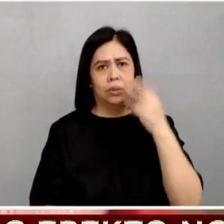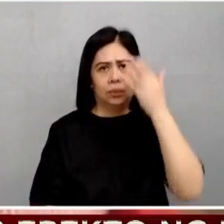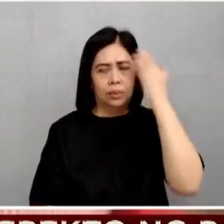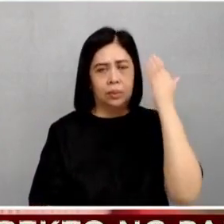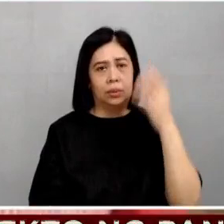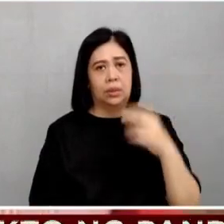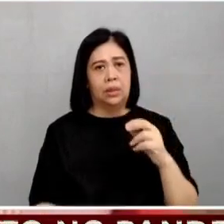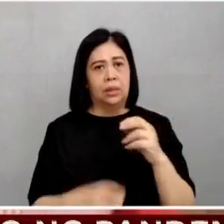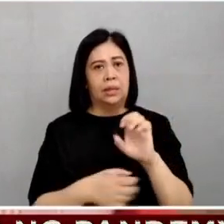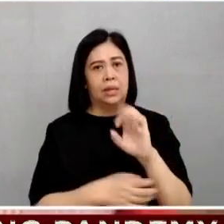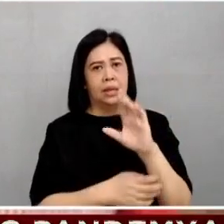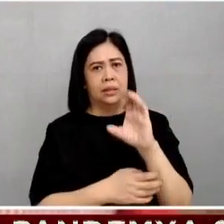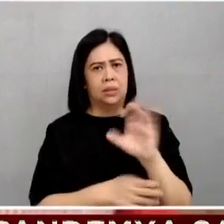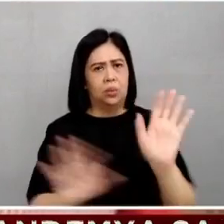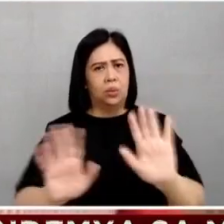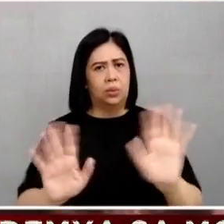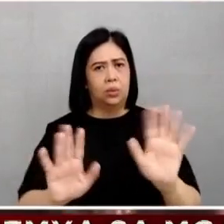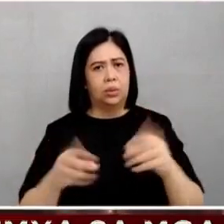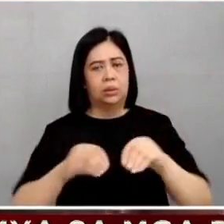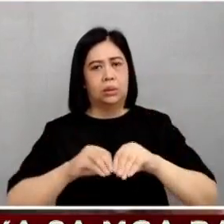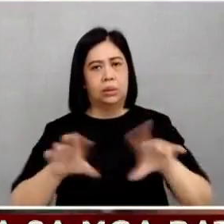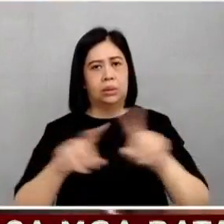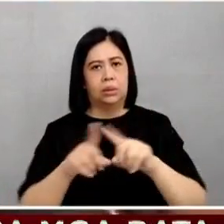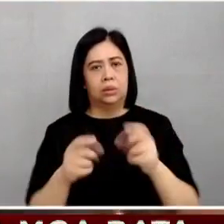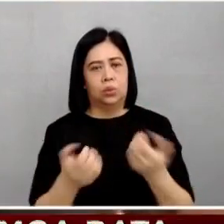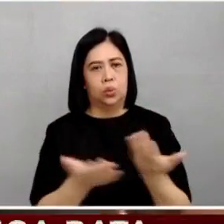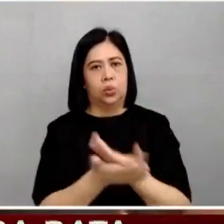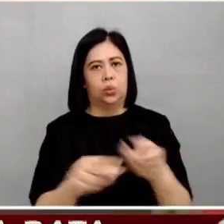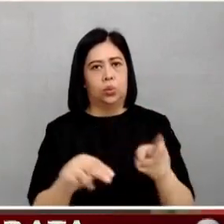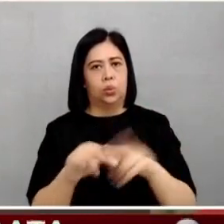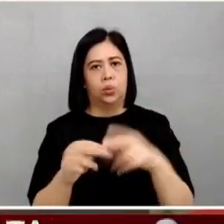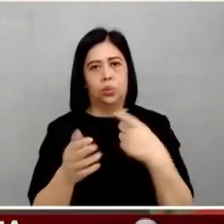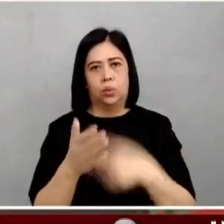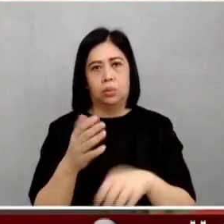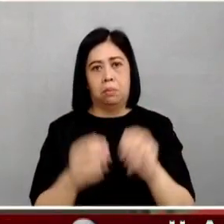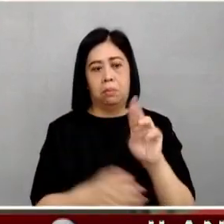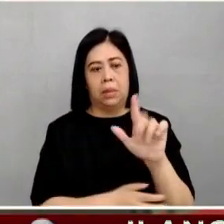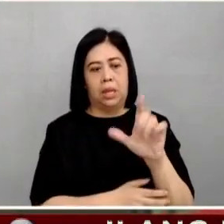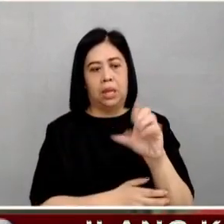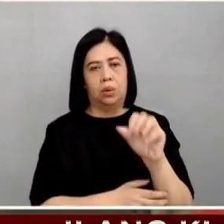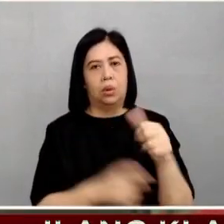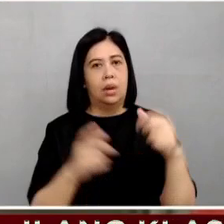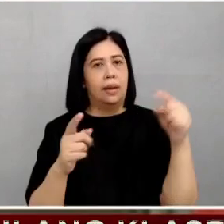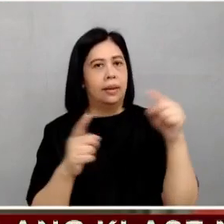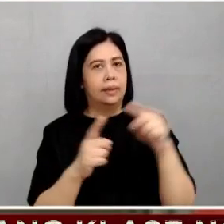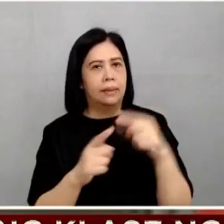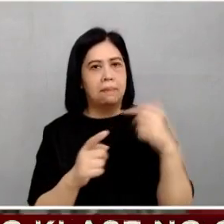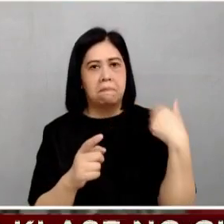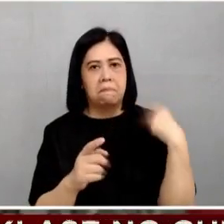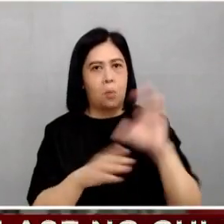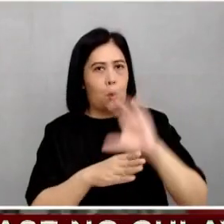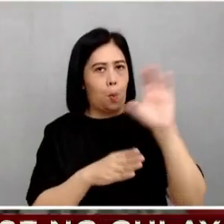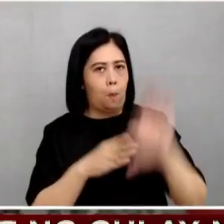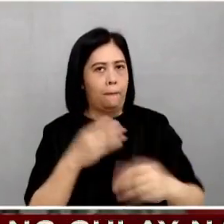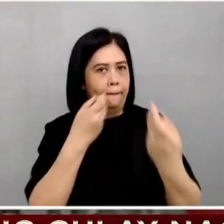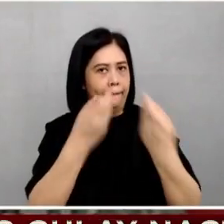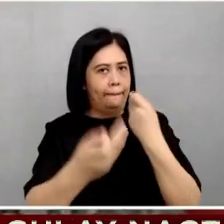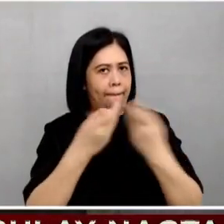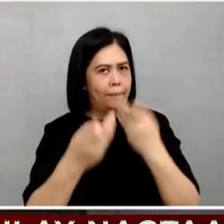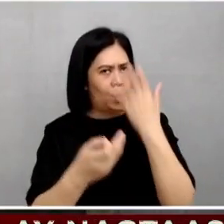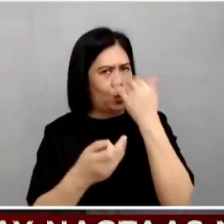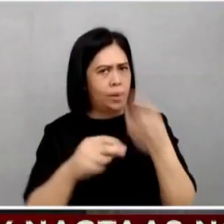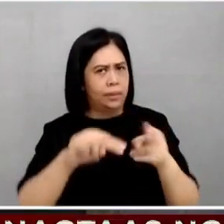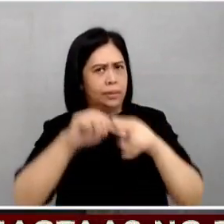Commission na huwag na munang ipatupad ang pinakabagong dagdag singil ng Meralco hanggat hindi na ipapaliwanag ang pagsipa ng